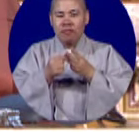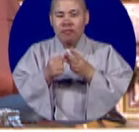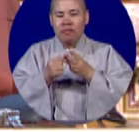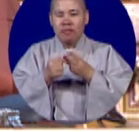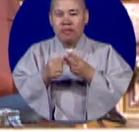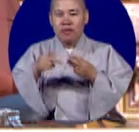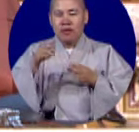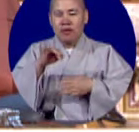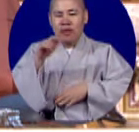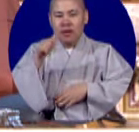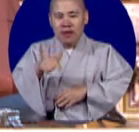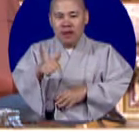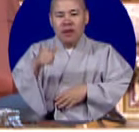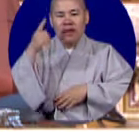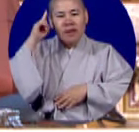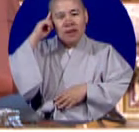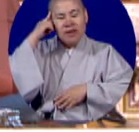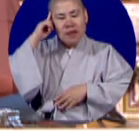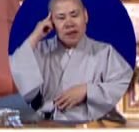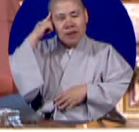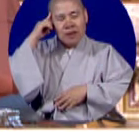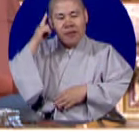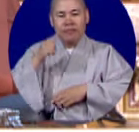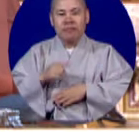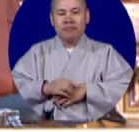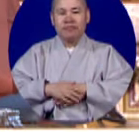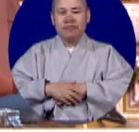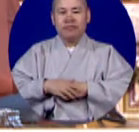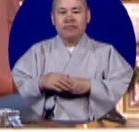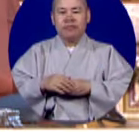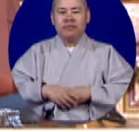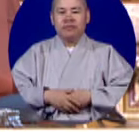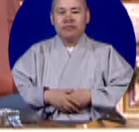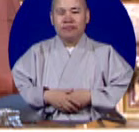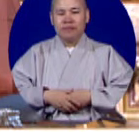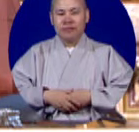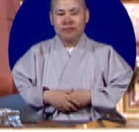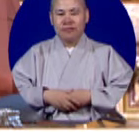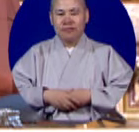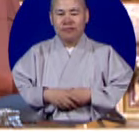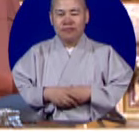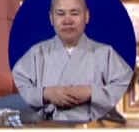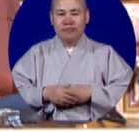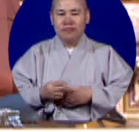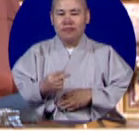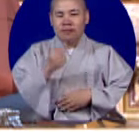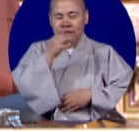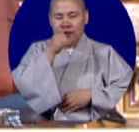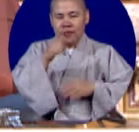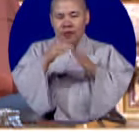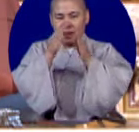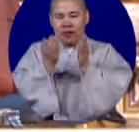삼식이라, 세 번째는 의식, 인식이다. 그래서 이 중생이라고 하는